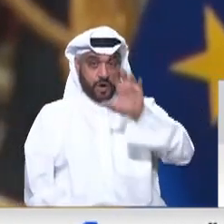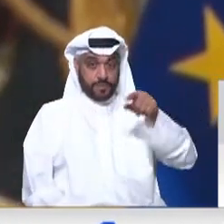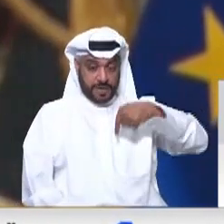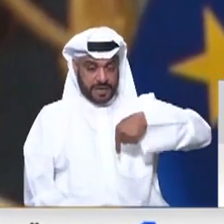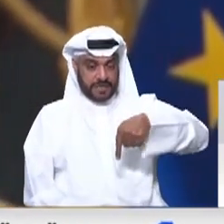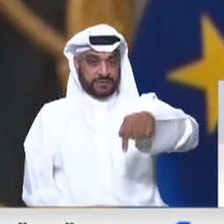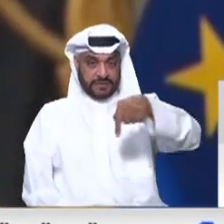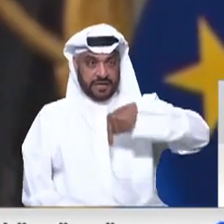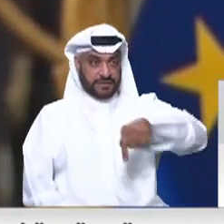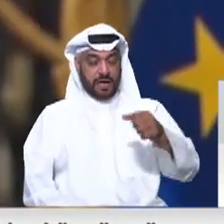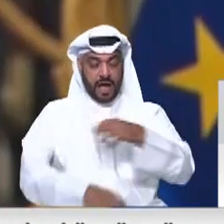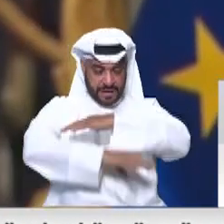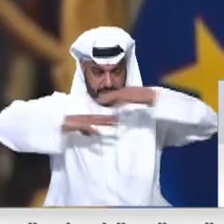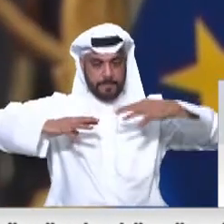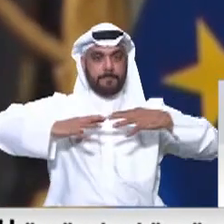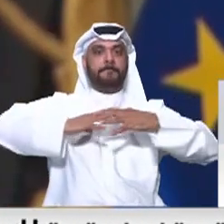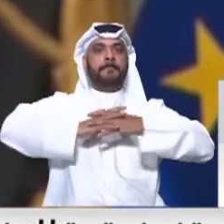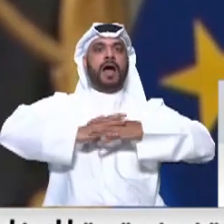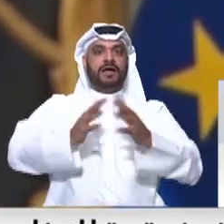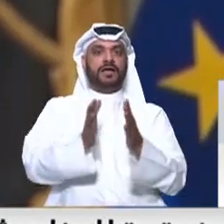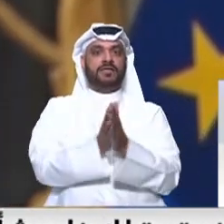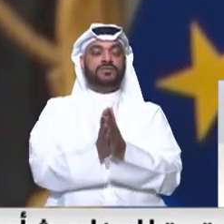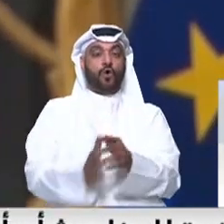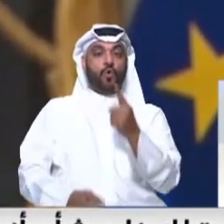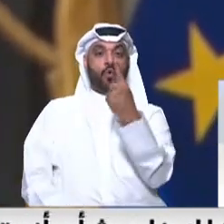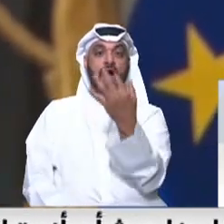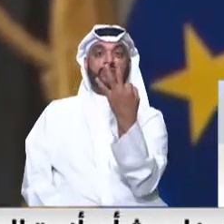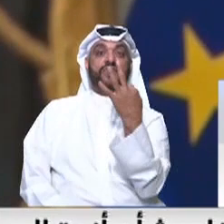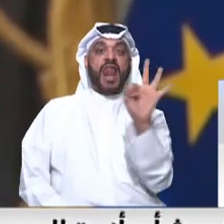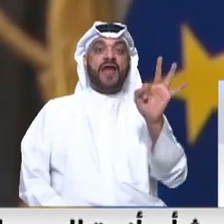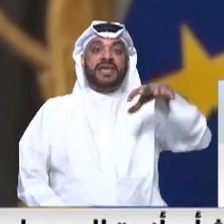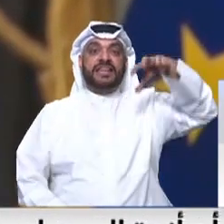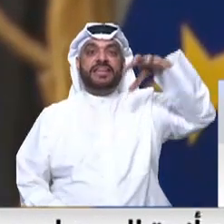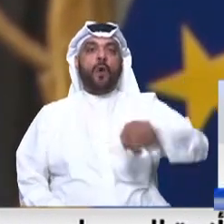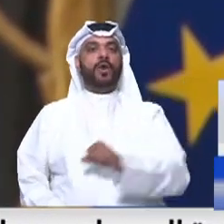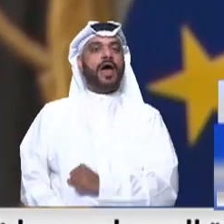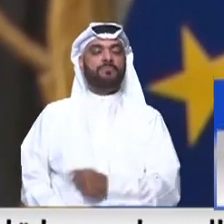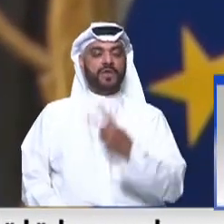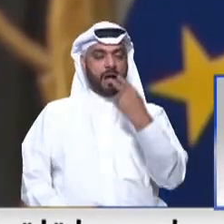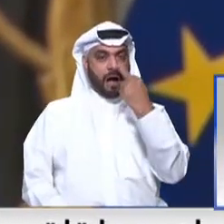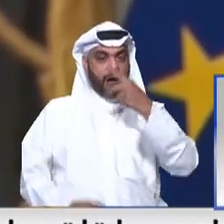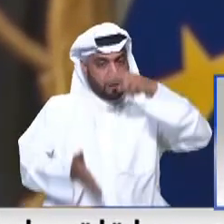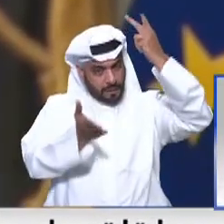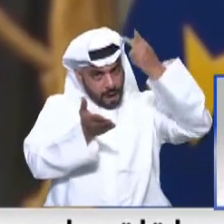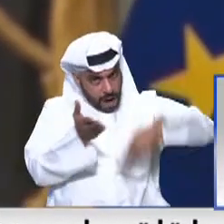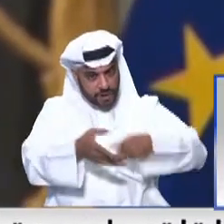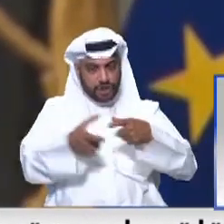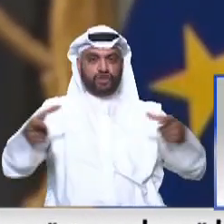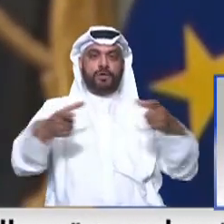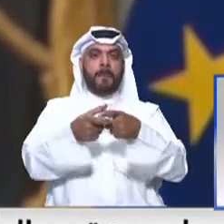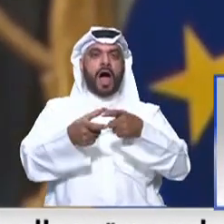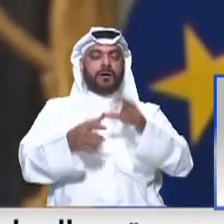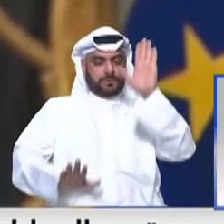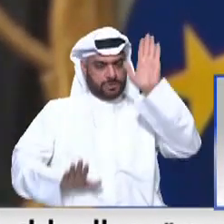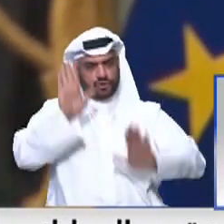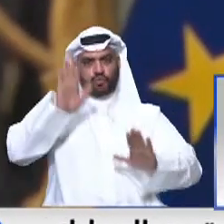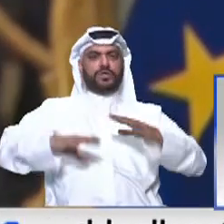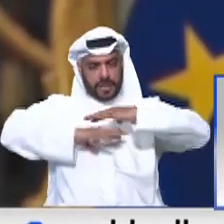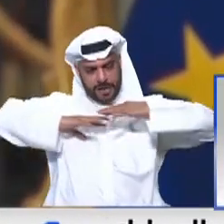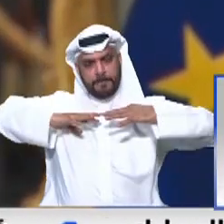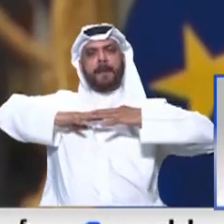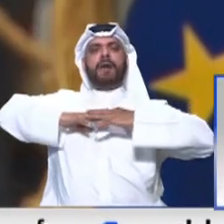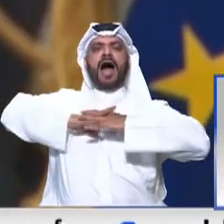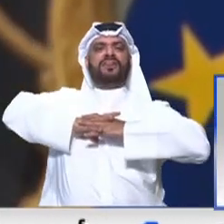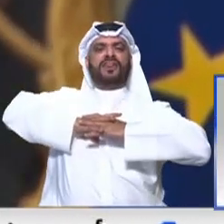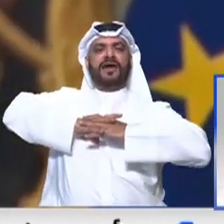نحن عائله من 31 دوله ديمقراطيه تاخذ كل قرارتها بالاجتماع جميعنا نحمي بعضنا الواحد